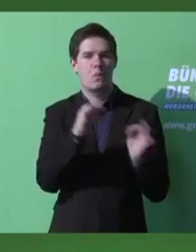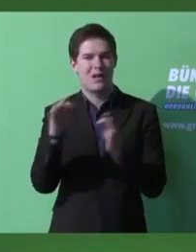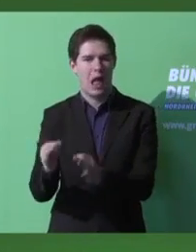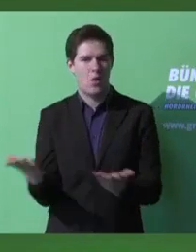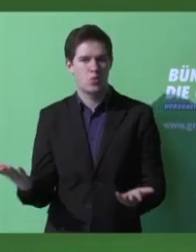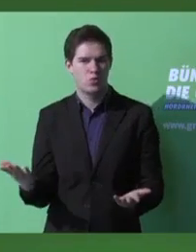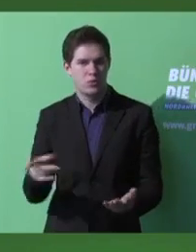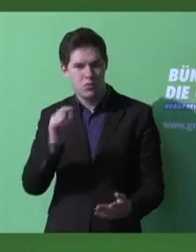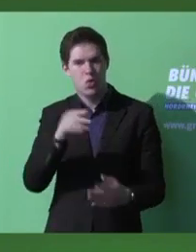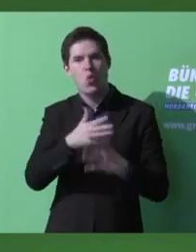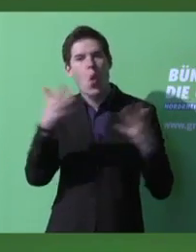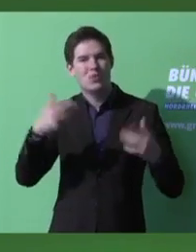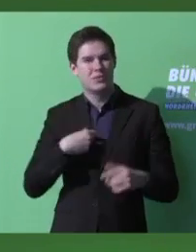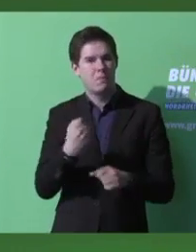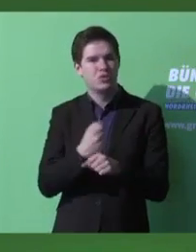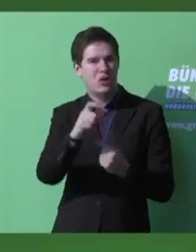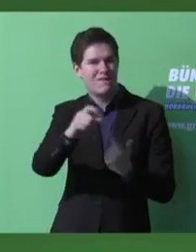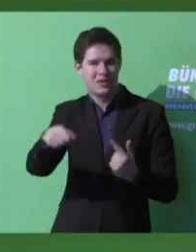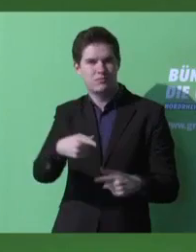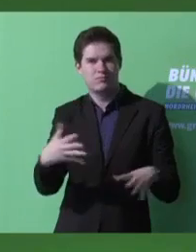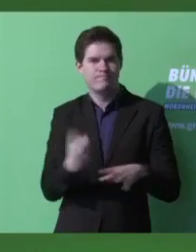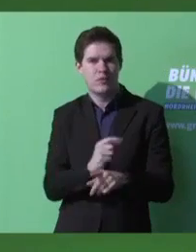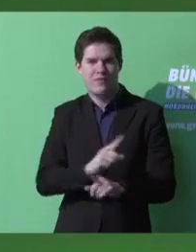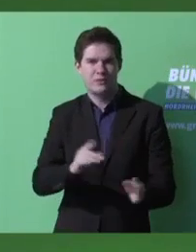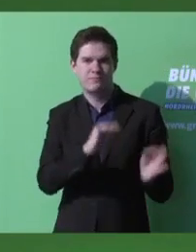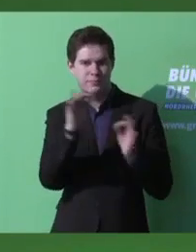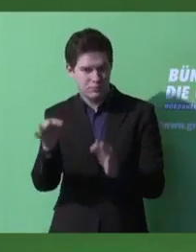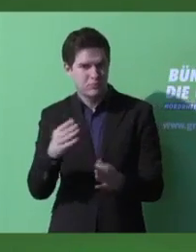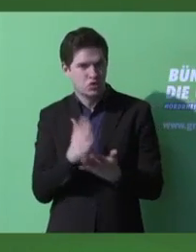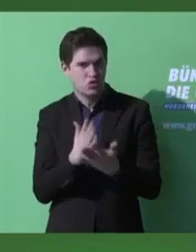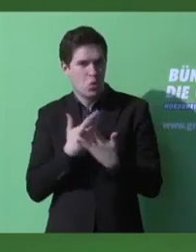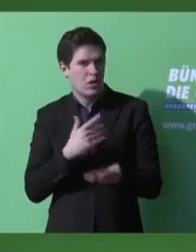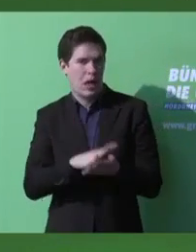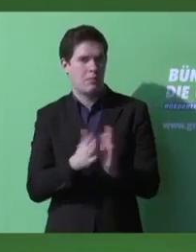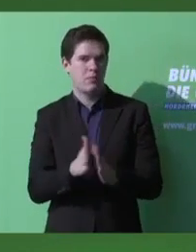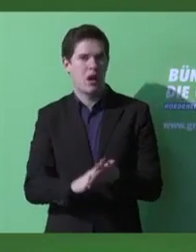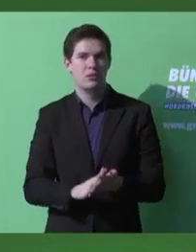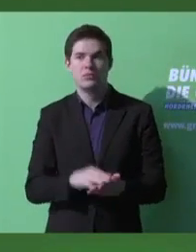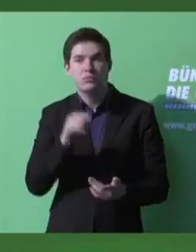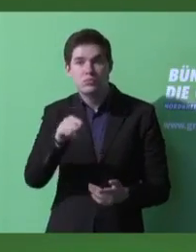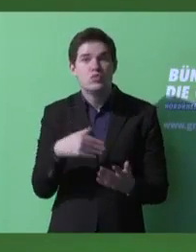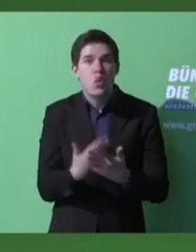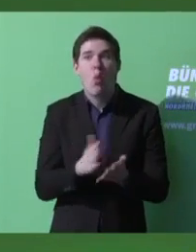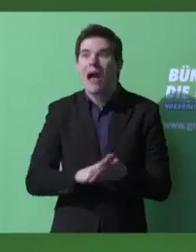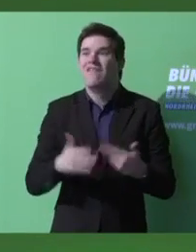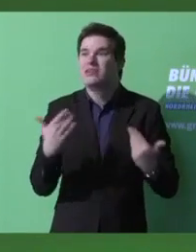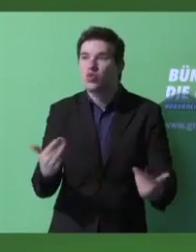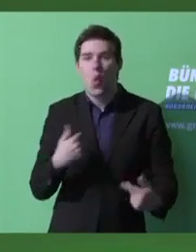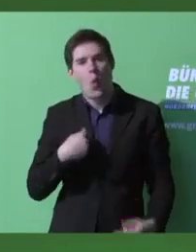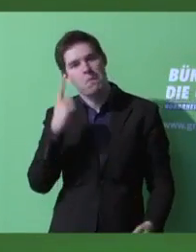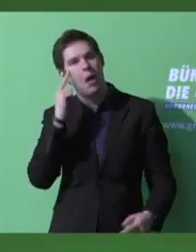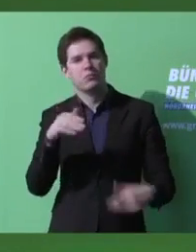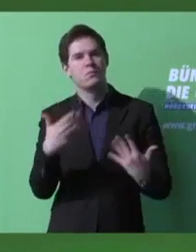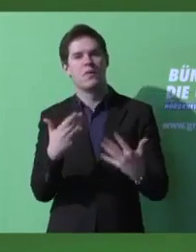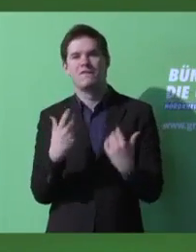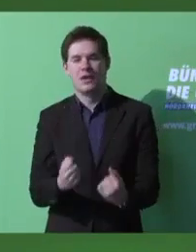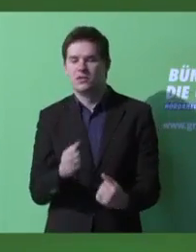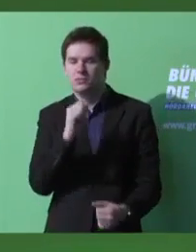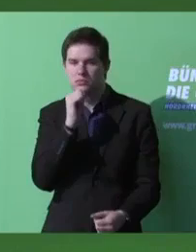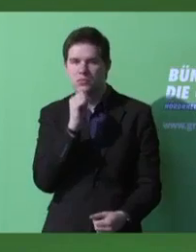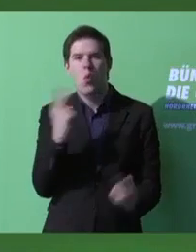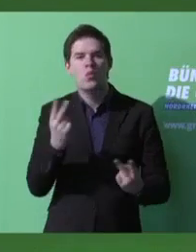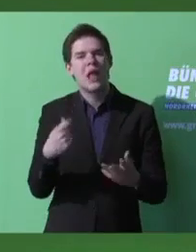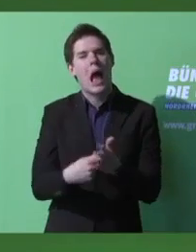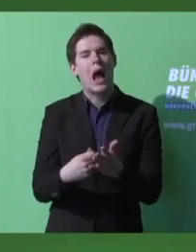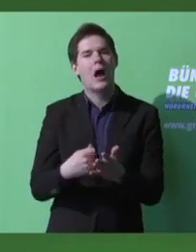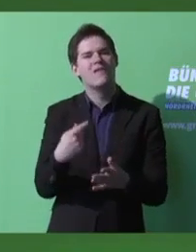großen Teil der Beschäftigten. Das haben wir aber nicht gemacht, weil wir da irgendwie Spaß dran haben oder irgendwelche Arbeit nicht